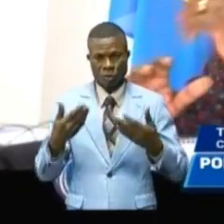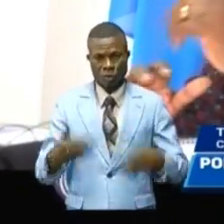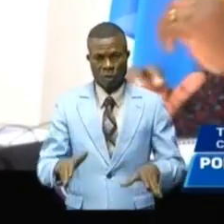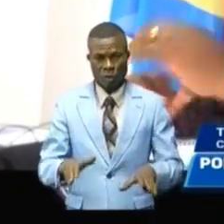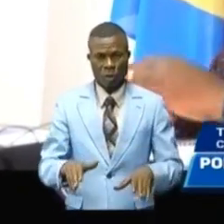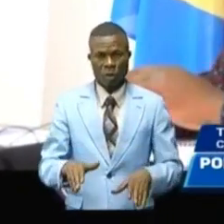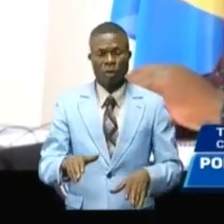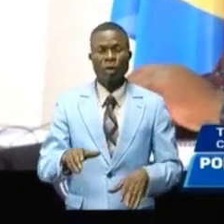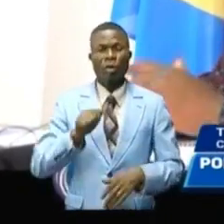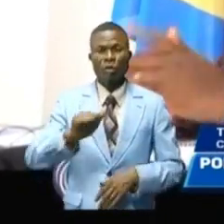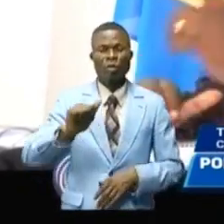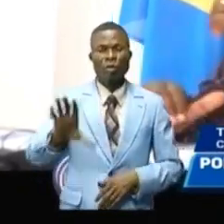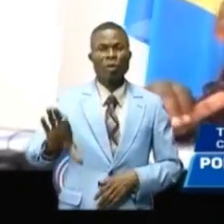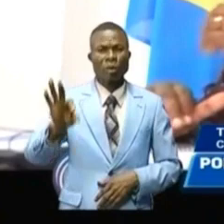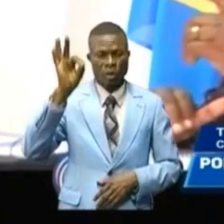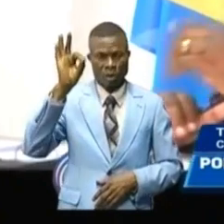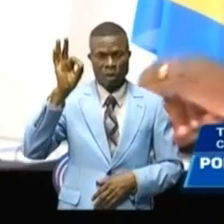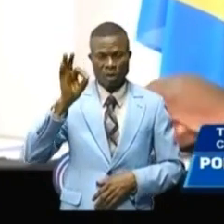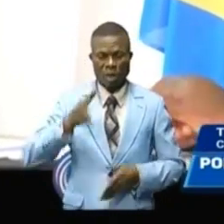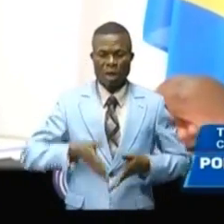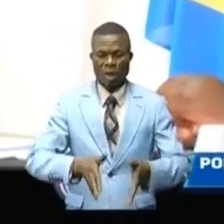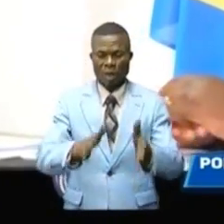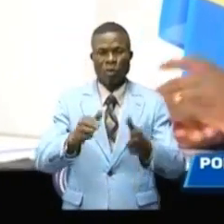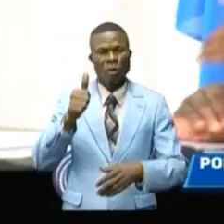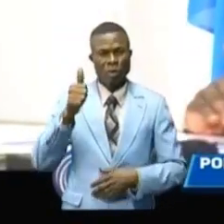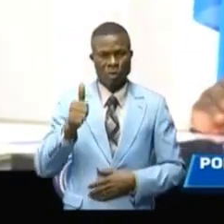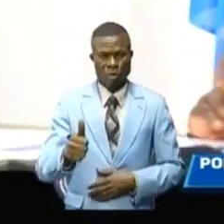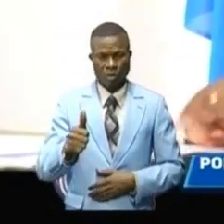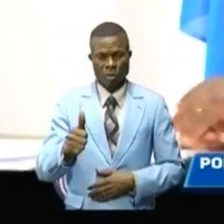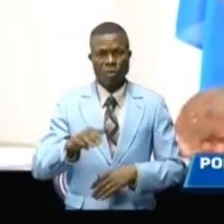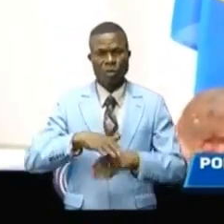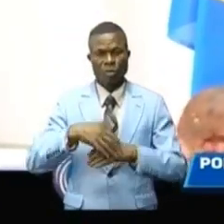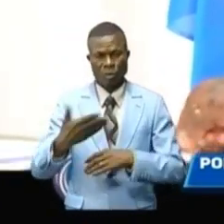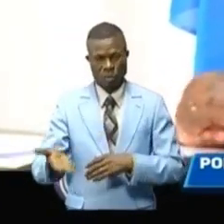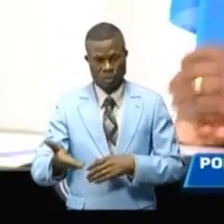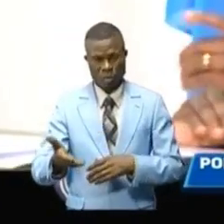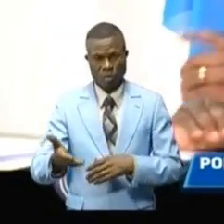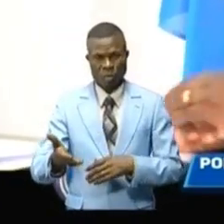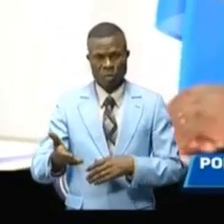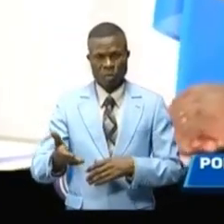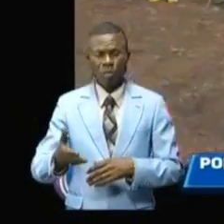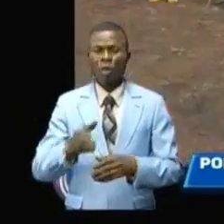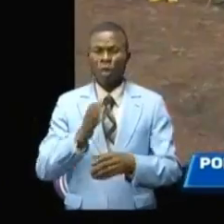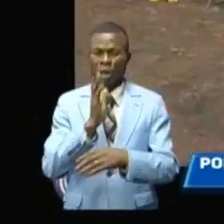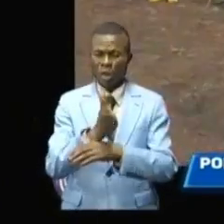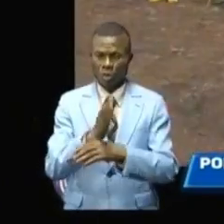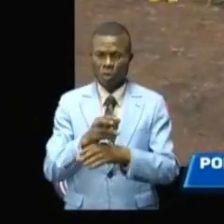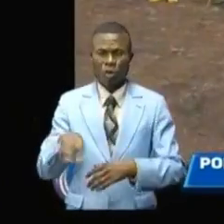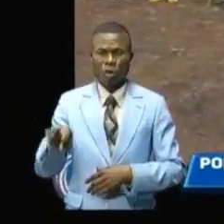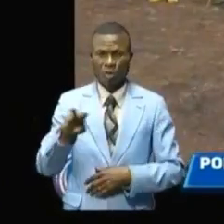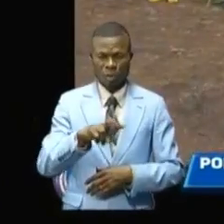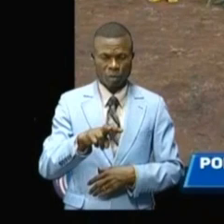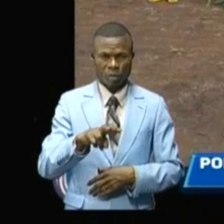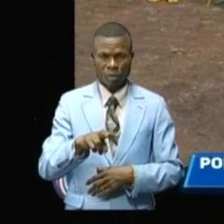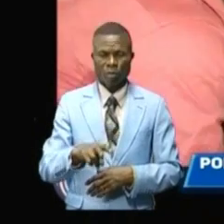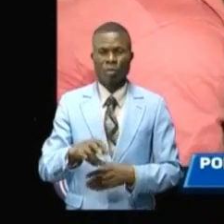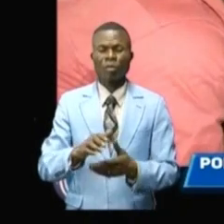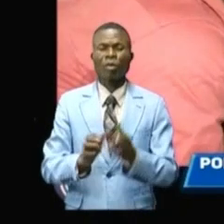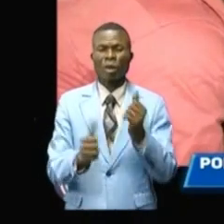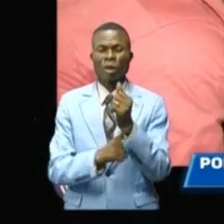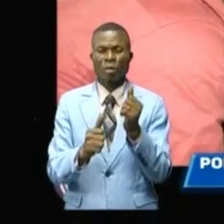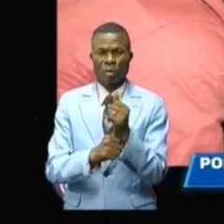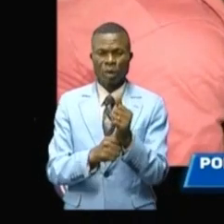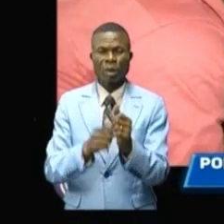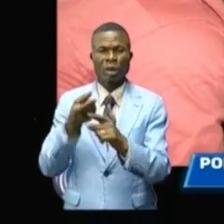vous choisirez la voie qui est la bonne après avoir été orienté. Les démobilisés sont rassurés